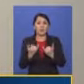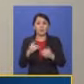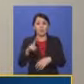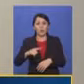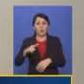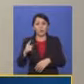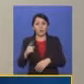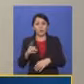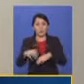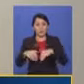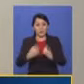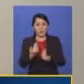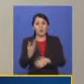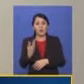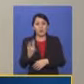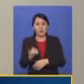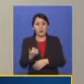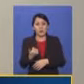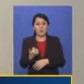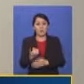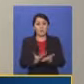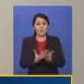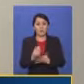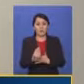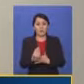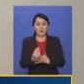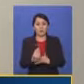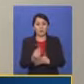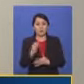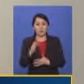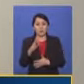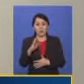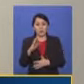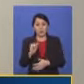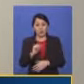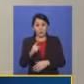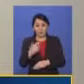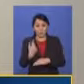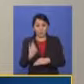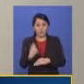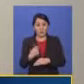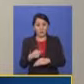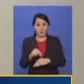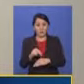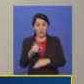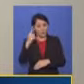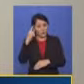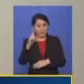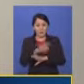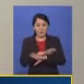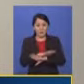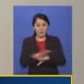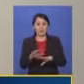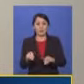карточкасын маған жібер, саған қазір ақша жібереді, менде менің жиһазымды сатып алайын деп жатыр деп. Ол ештеме